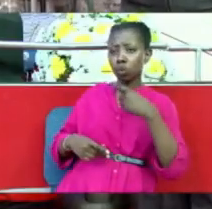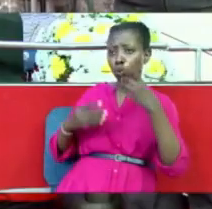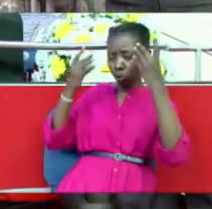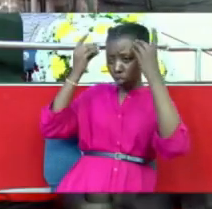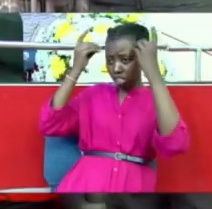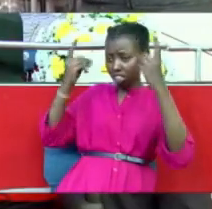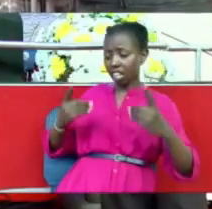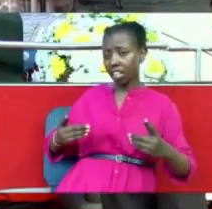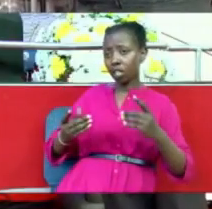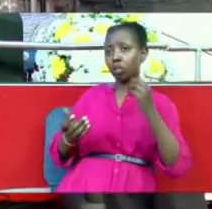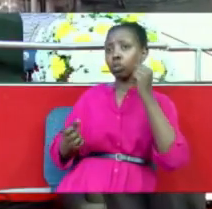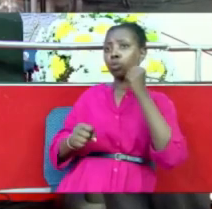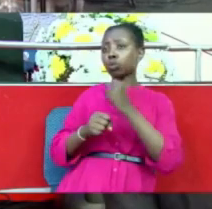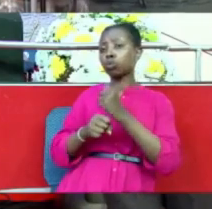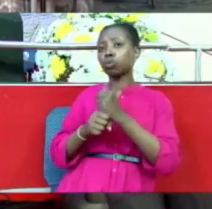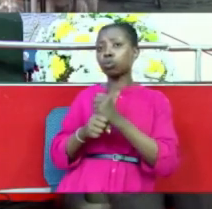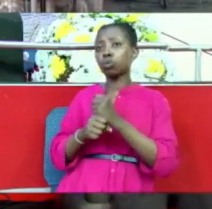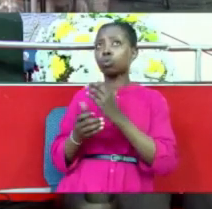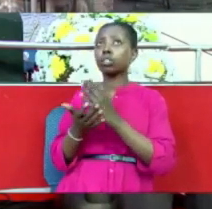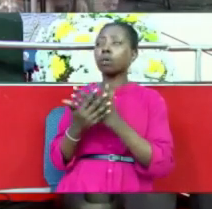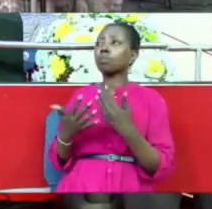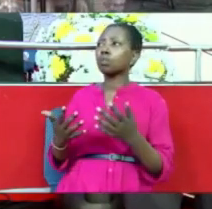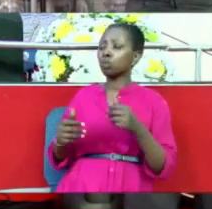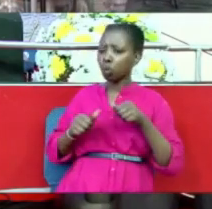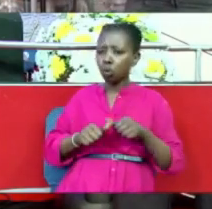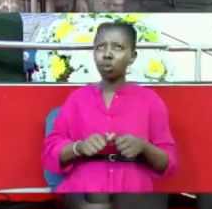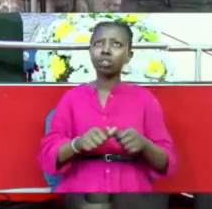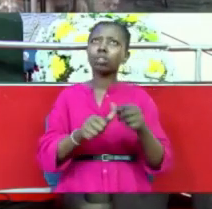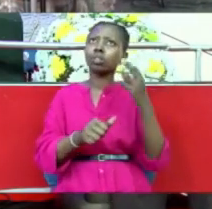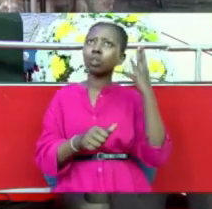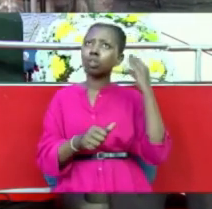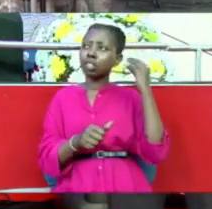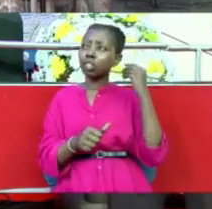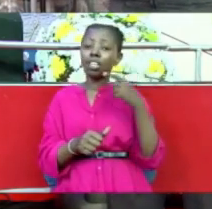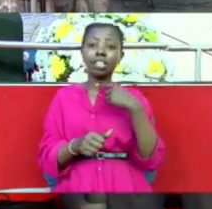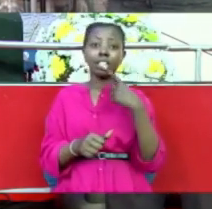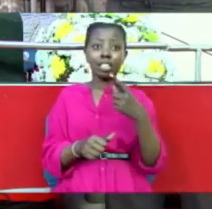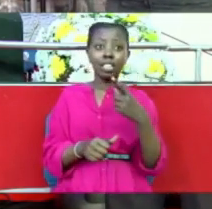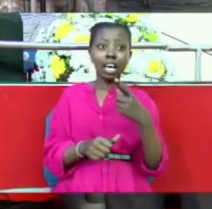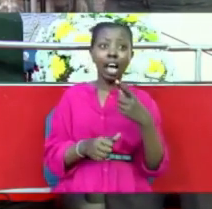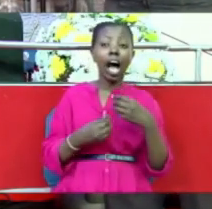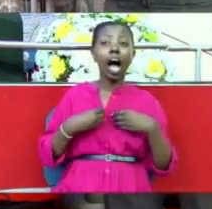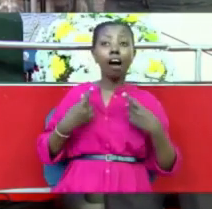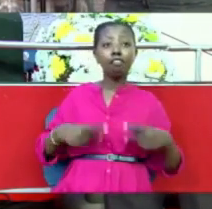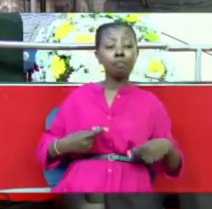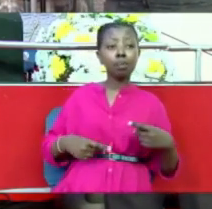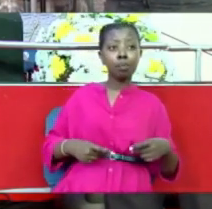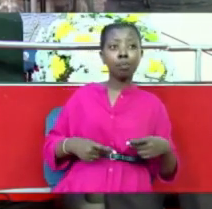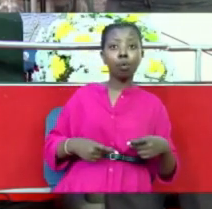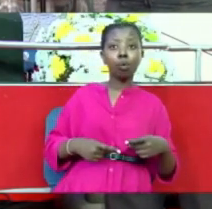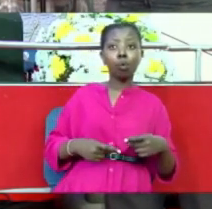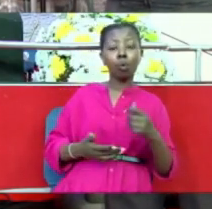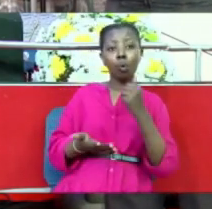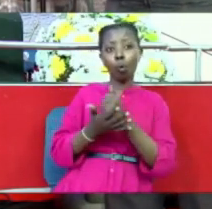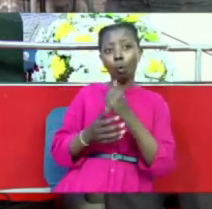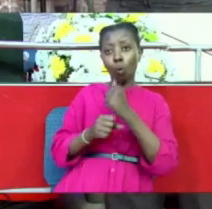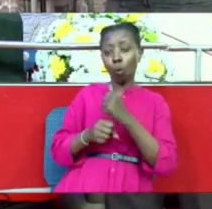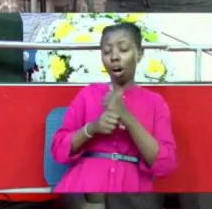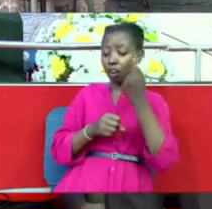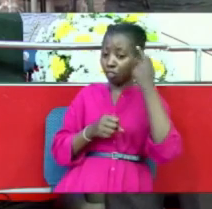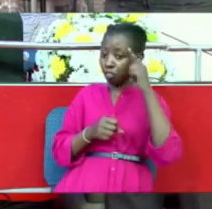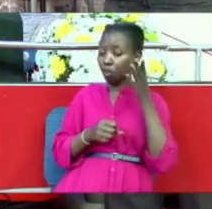So, tukaendelea kusikiza. Akasema ameajiri watu. Ndio saa hiyo pale tulikuwa tunakunywa chai na yeye.